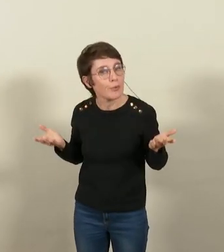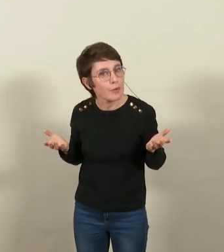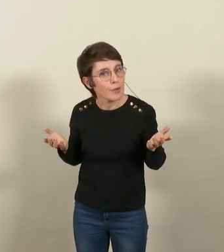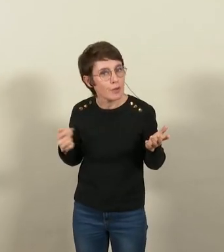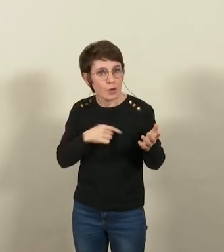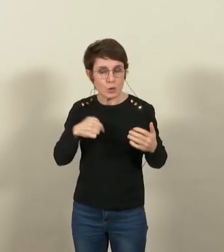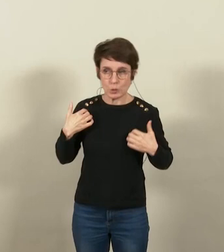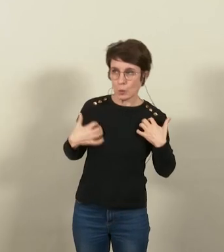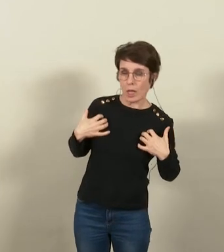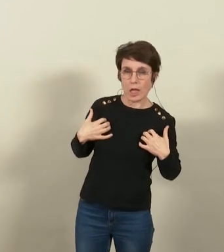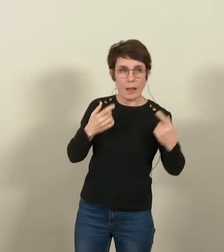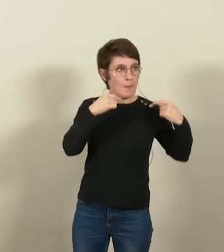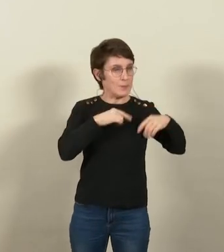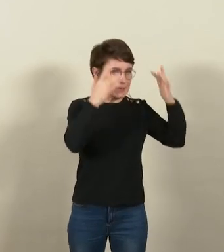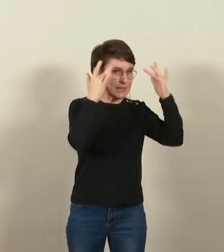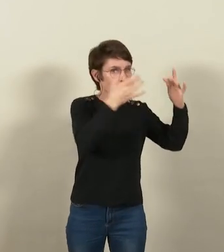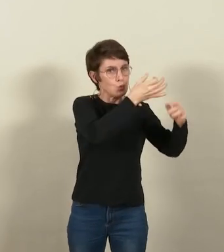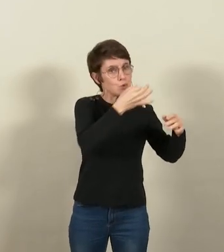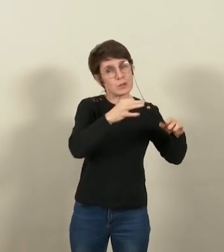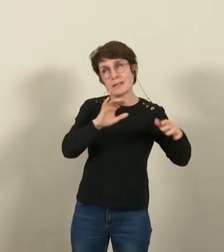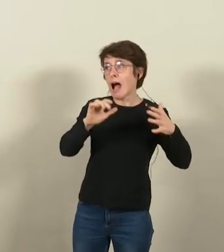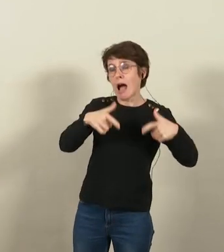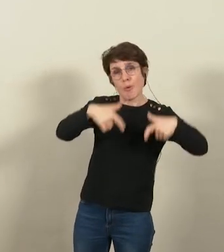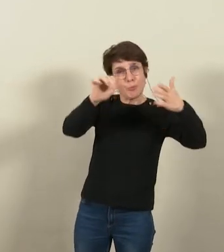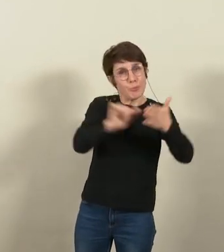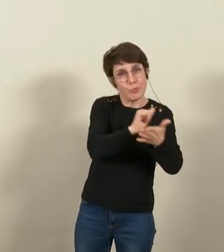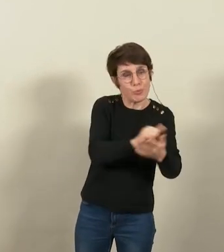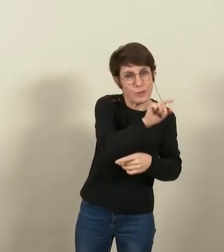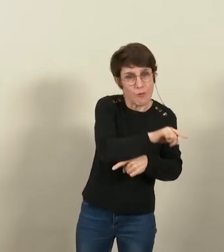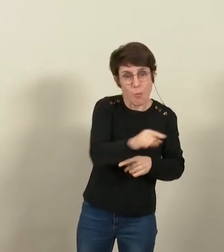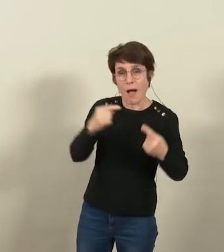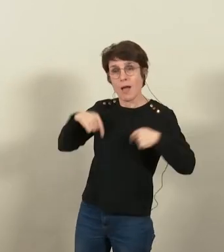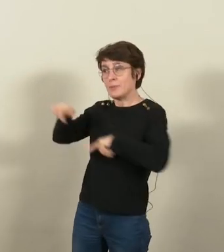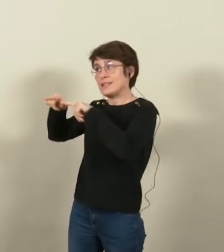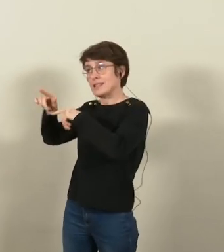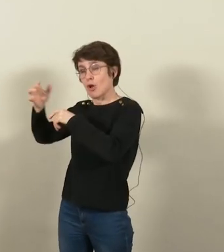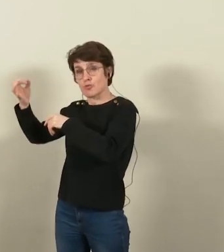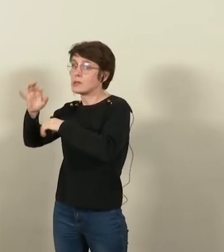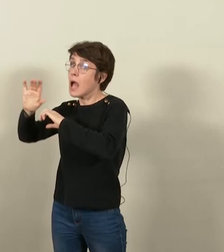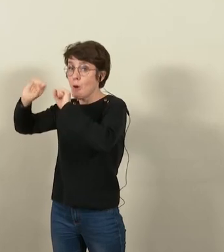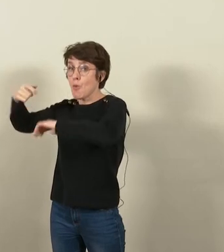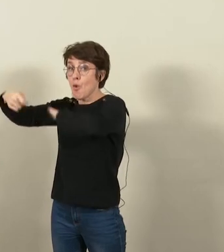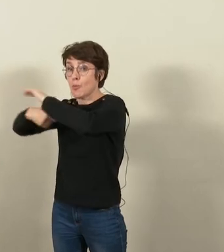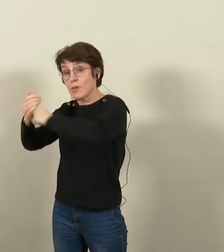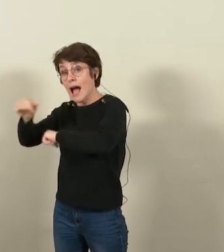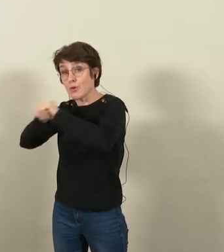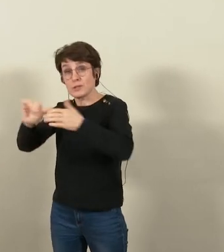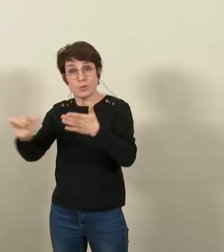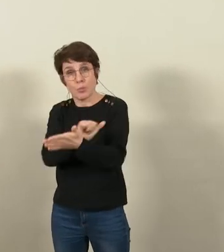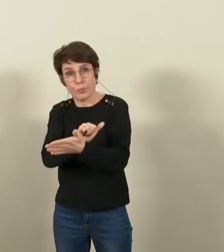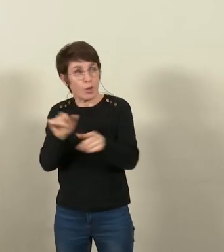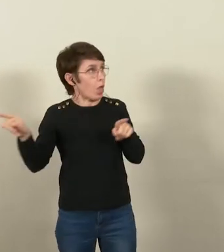tenaille entre le ministère de la Culture qui nous dis c'est quand même dommage de démolir le ministère du logement qui dit ben moi je vous aide si vous démolissez mais pas si vous